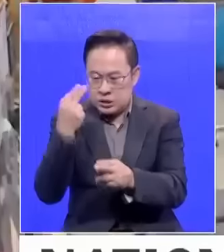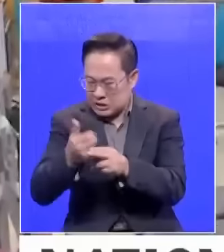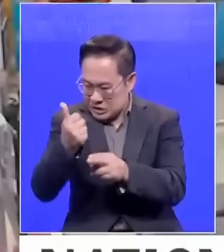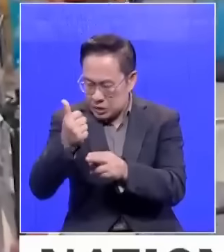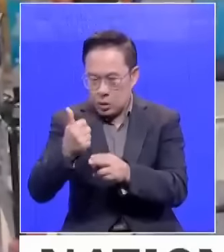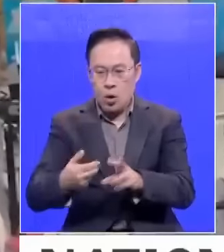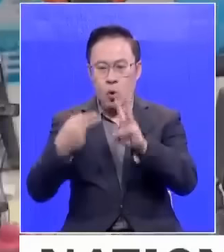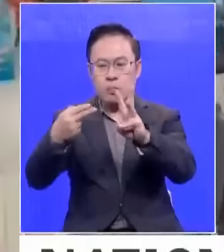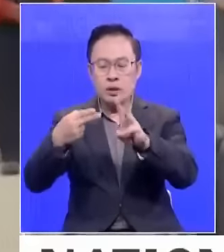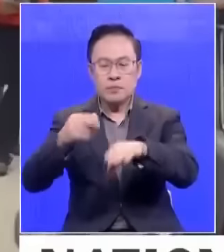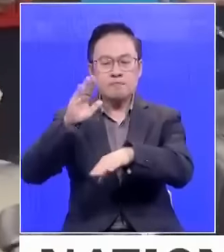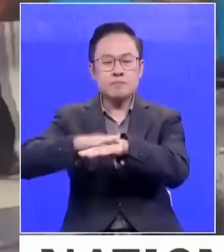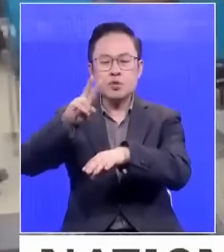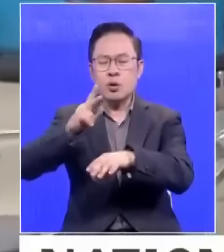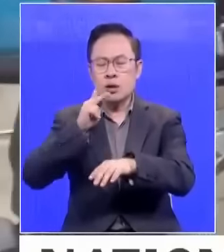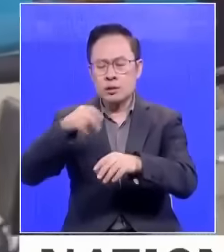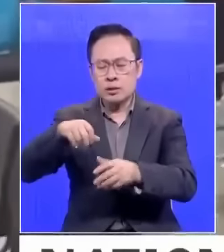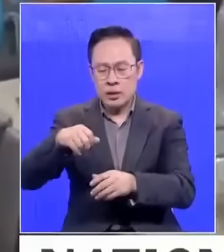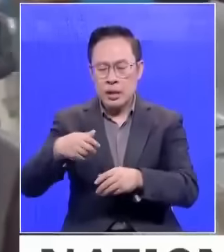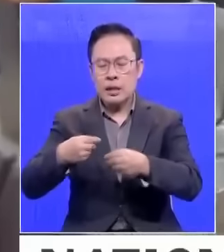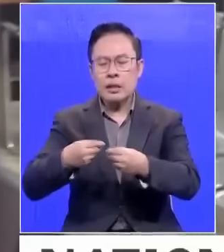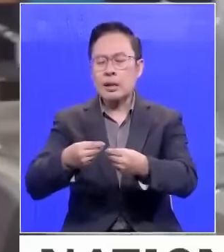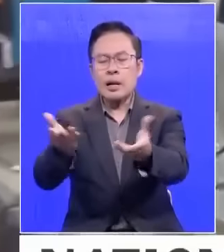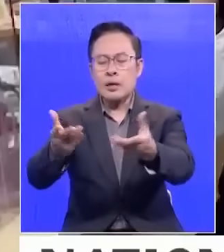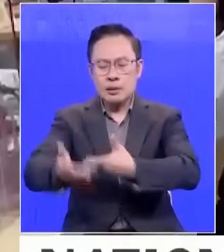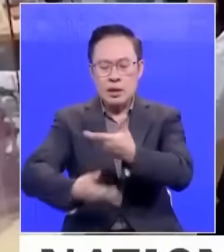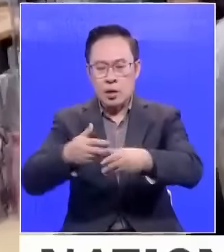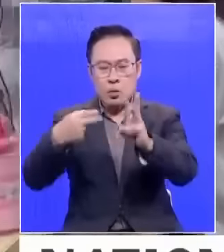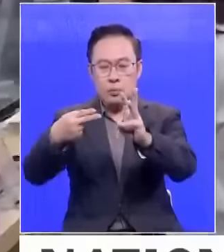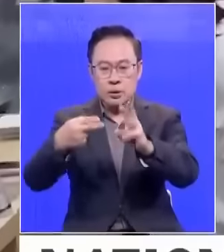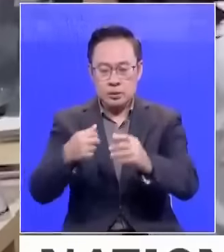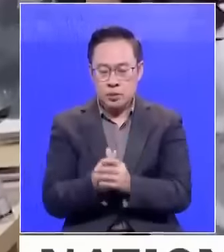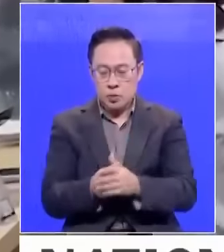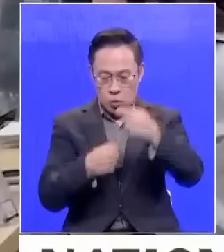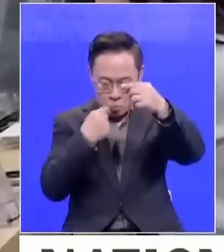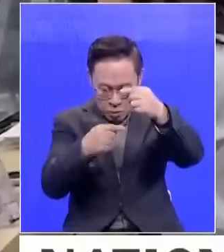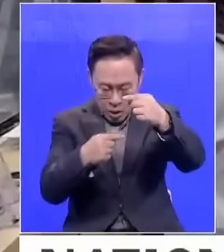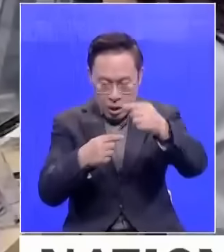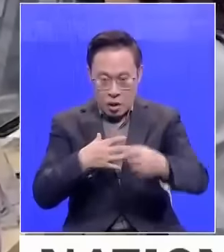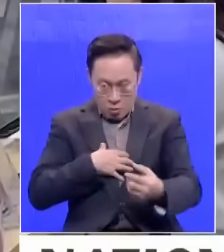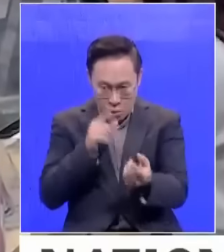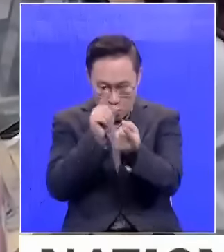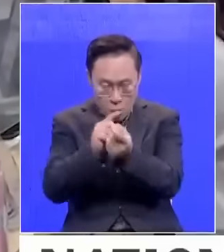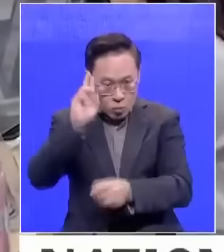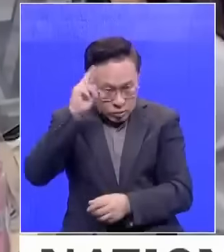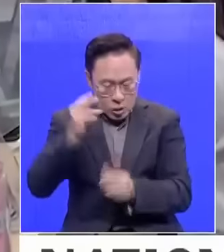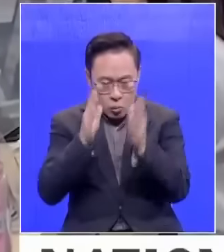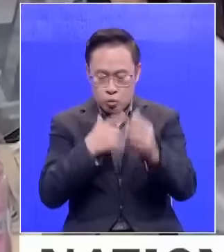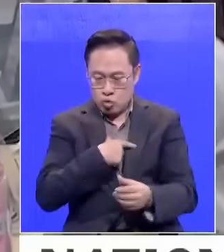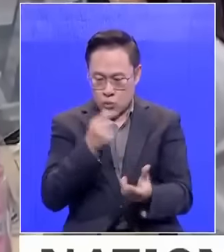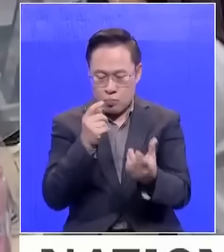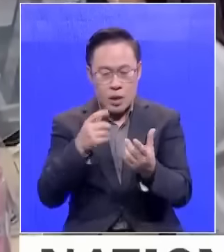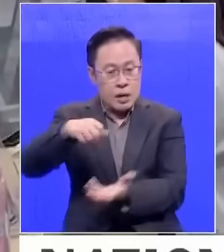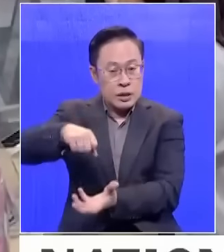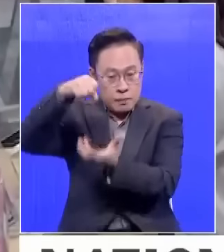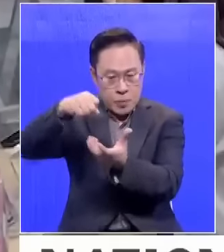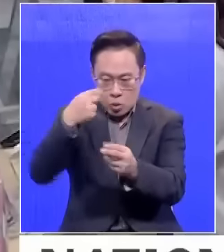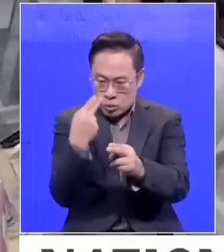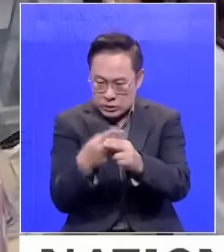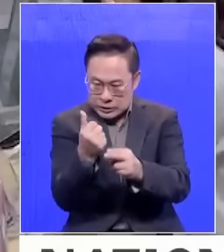คนเข้าไปคอมเมนต์ใต้โพสต์บอกว่าเขารู้จักนะกลุ่มคนที่ชอบสะสมกระเป๋าแบรนด์เนมยี่ห้อนี้